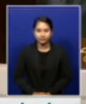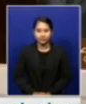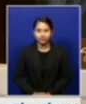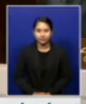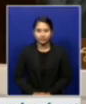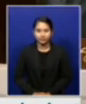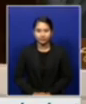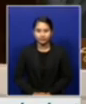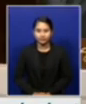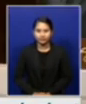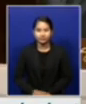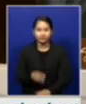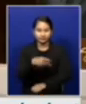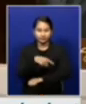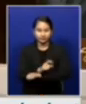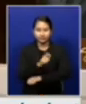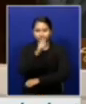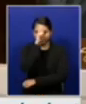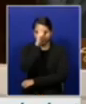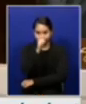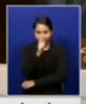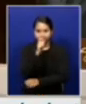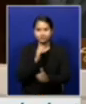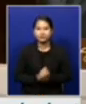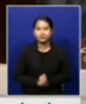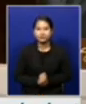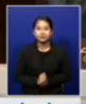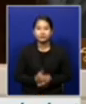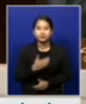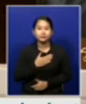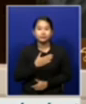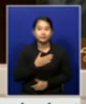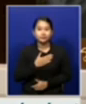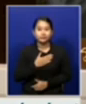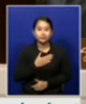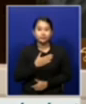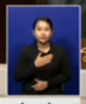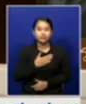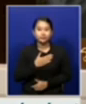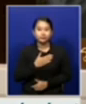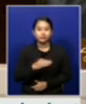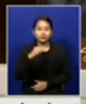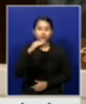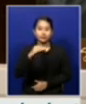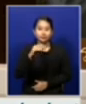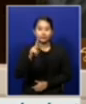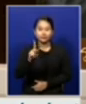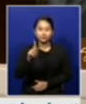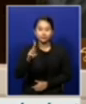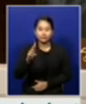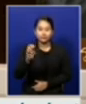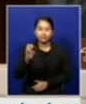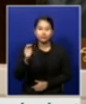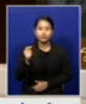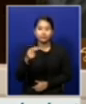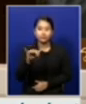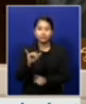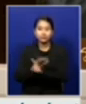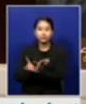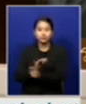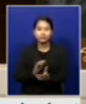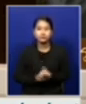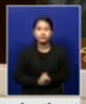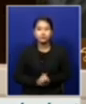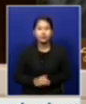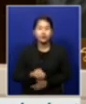กราบเรียนท่านประธานสภาที่เคารพกระผมศาสตราจารย์โควิดพวงงามสมาชิกสภาผู้แทนราษฎรแบ